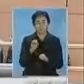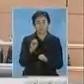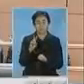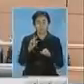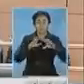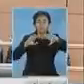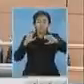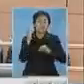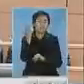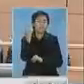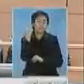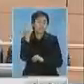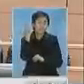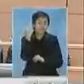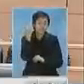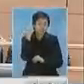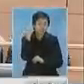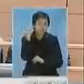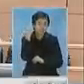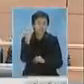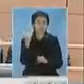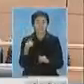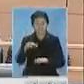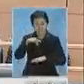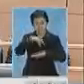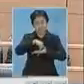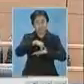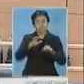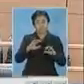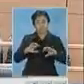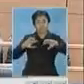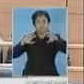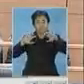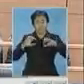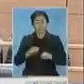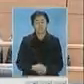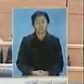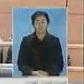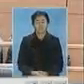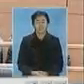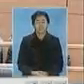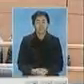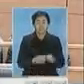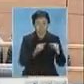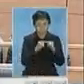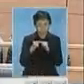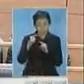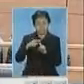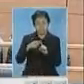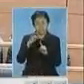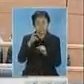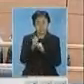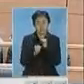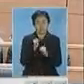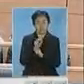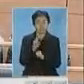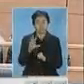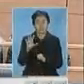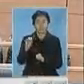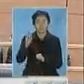ที่แล้วเข้าดำรงตำแหน่งจนถึงเดือนกรกฎาคมปี